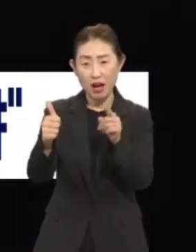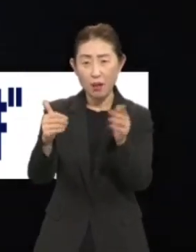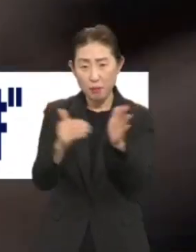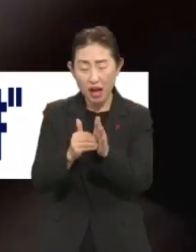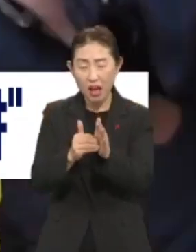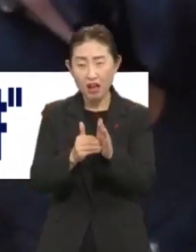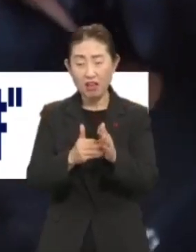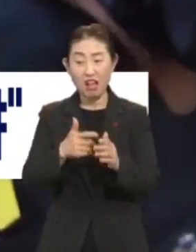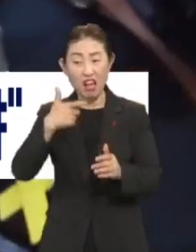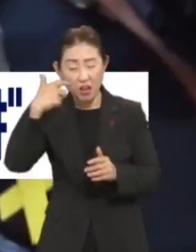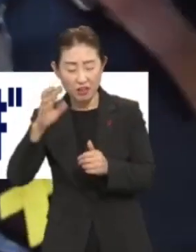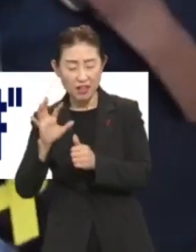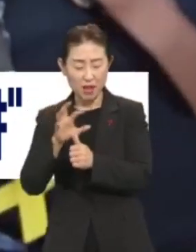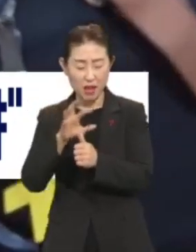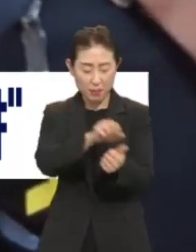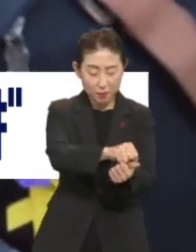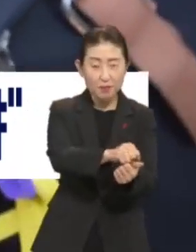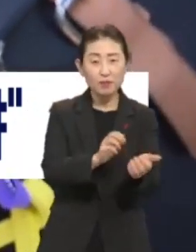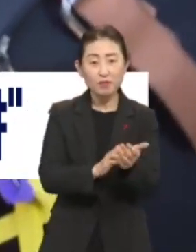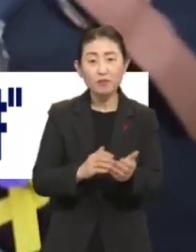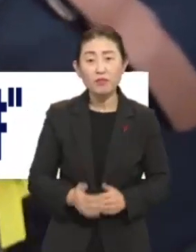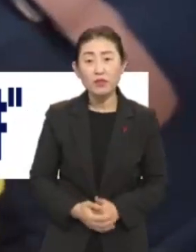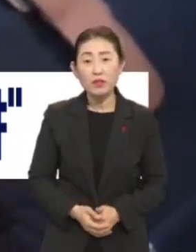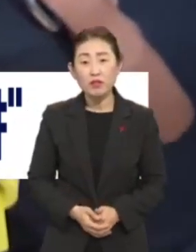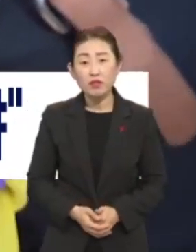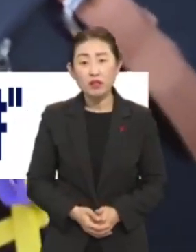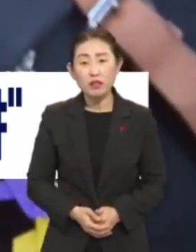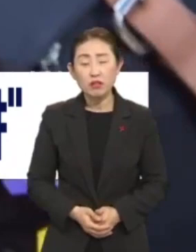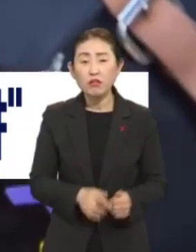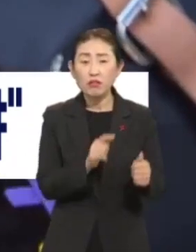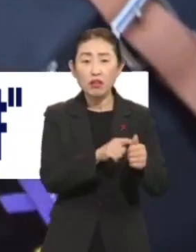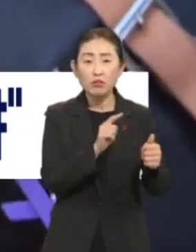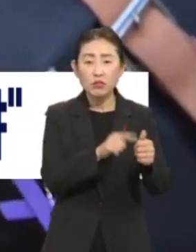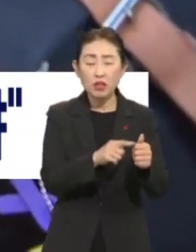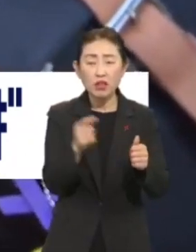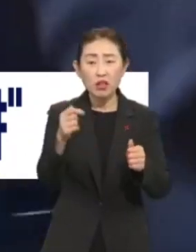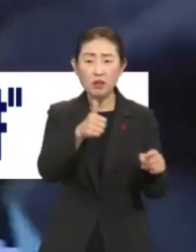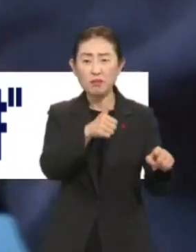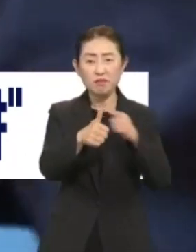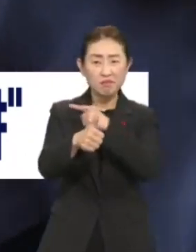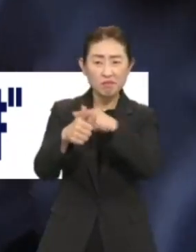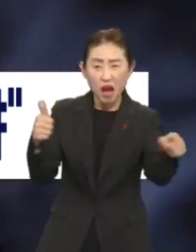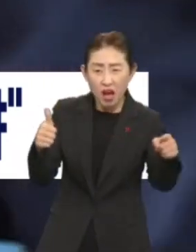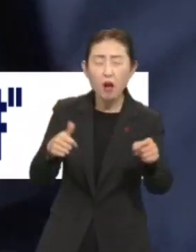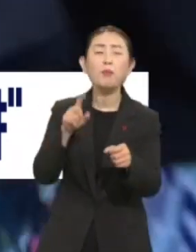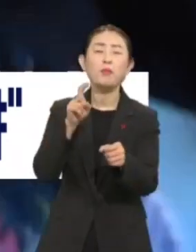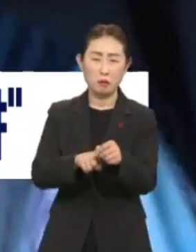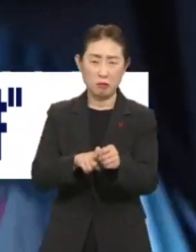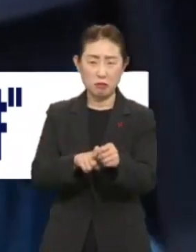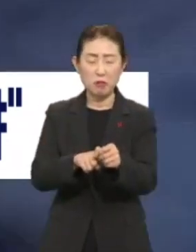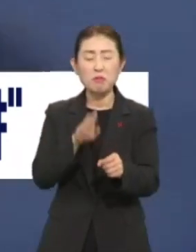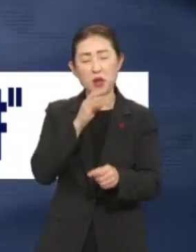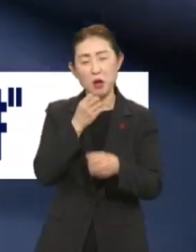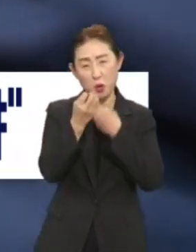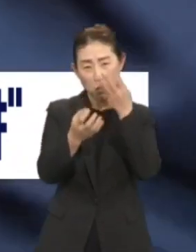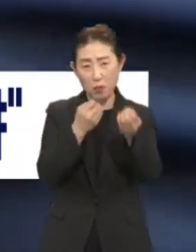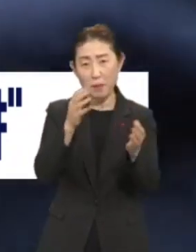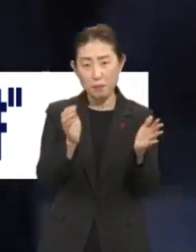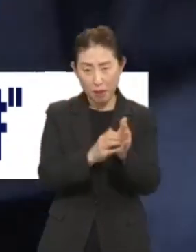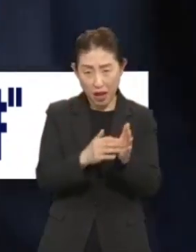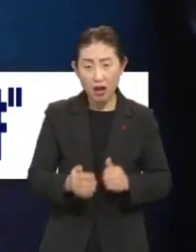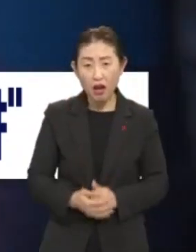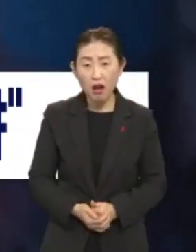당원과 경호 인력에 의해 제압했습니다 경찰은이 남성이 이대표를 살해하기 위해 범행을 저질렀다고 진술했다